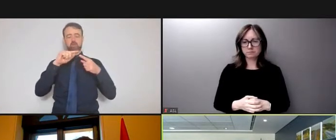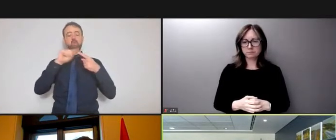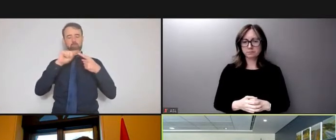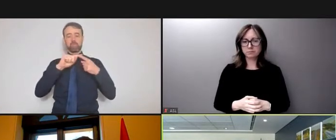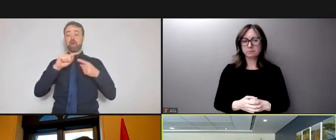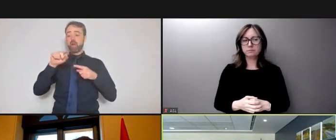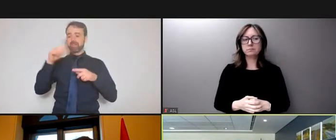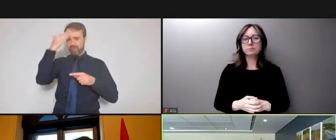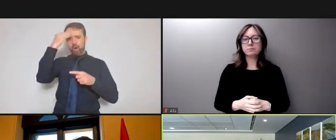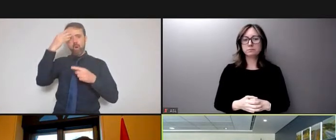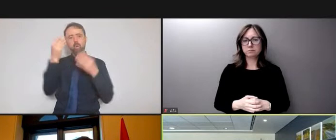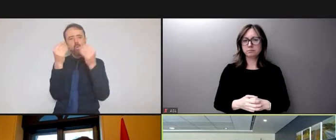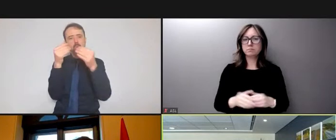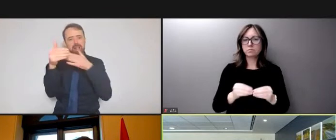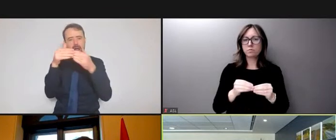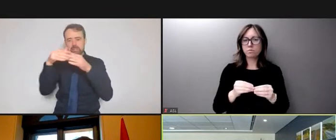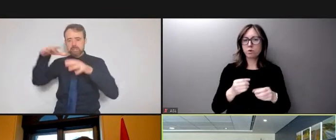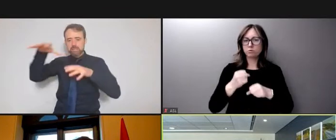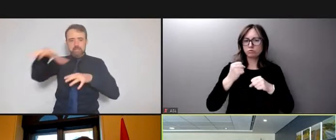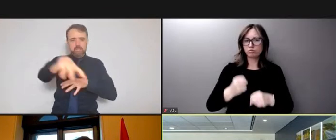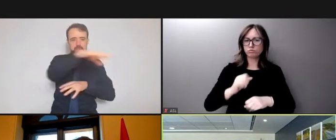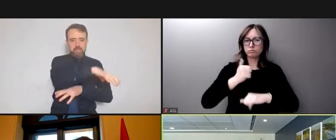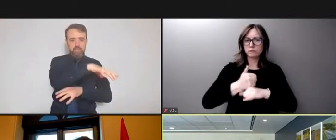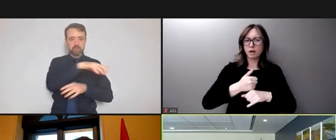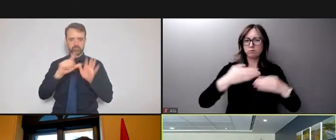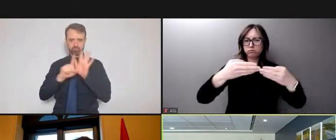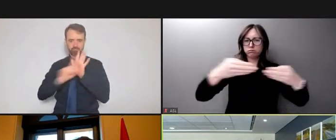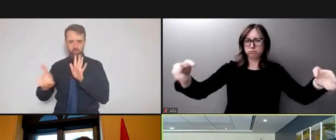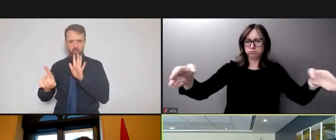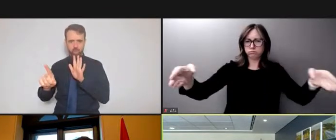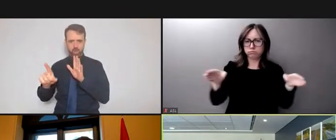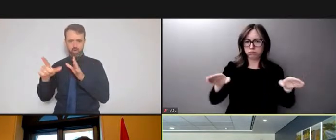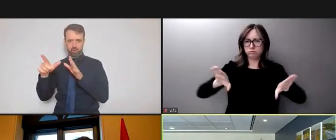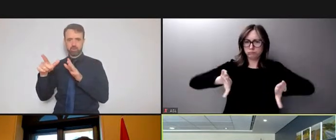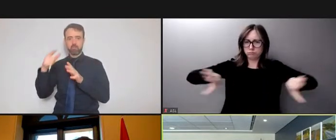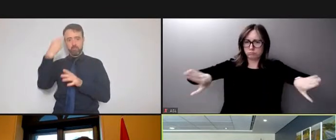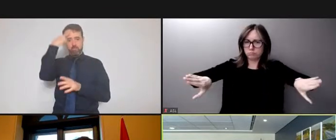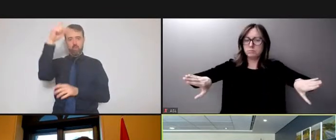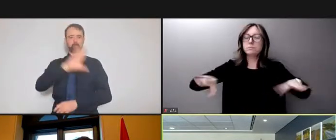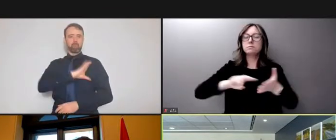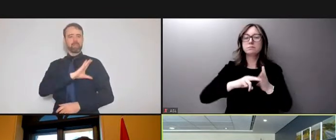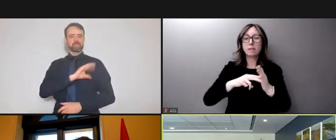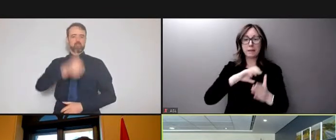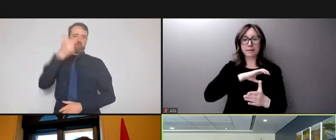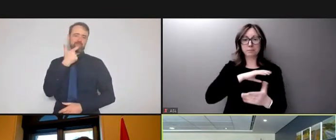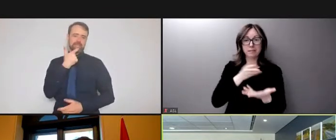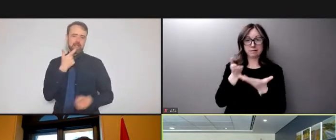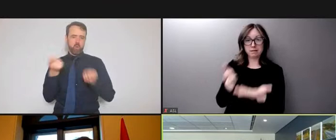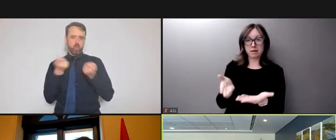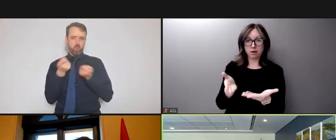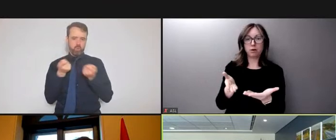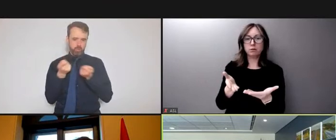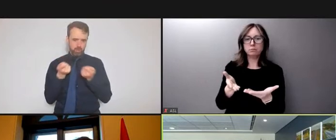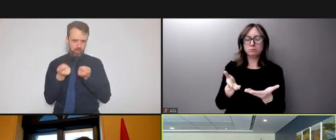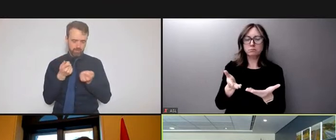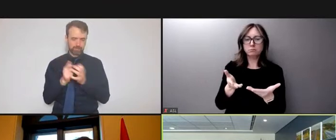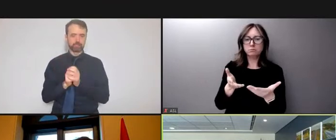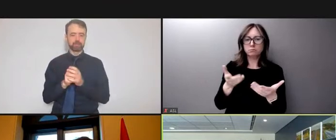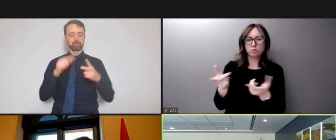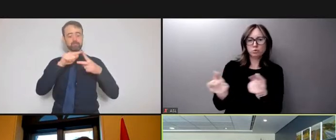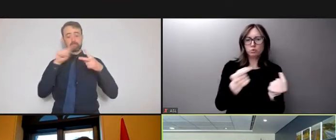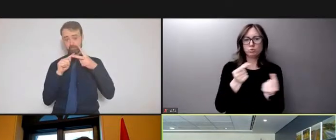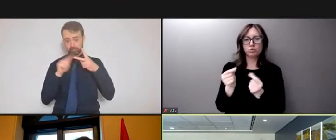pour aider les forces policières à faire ce qu'ils doivent faire et aussi des mesures